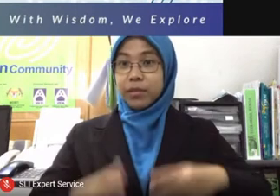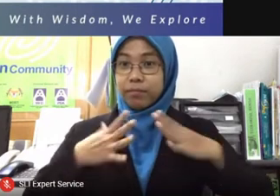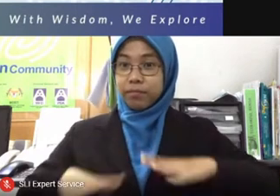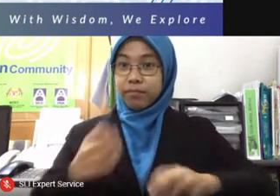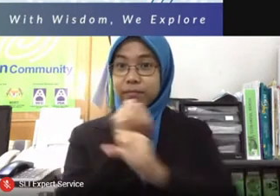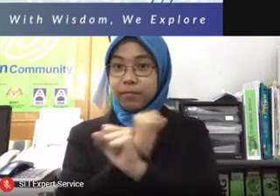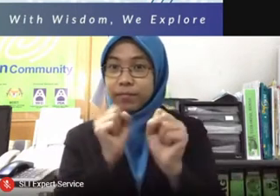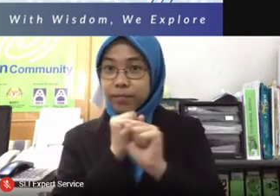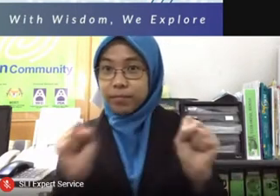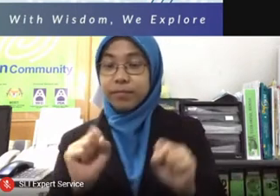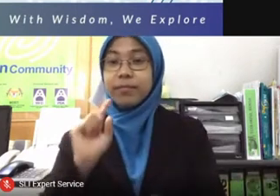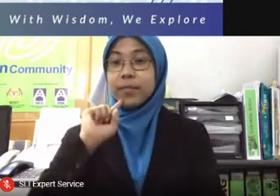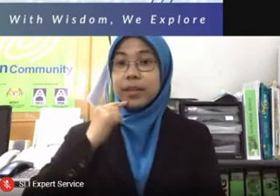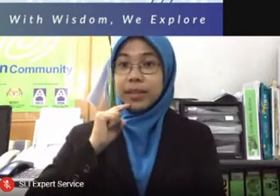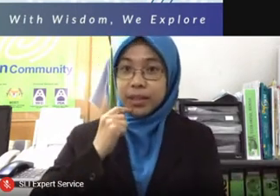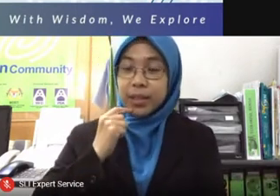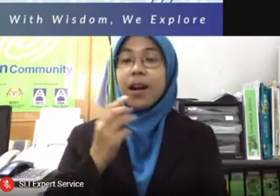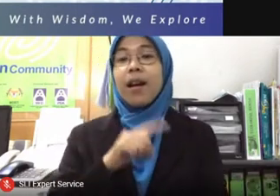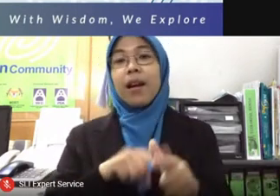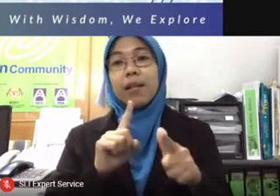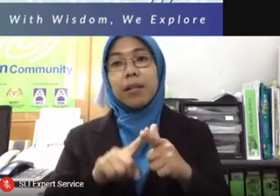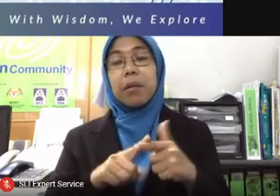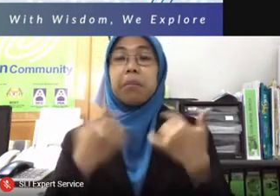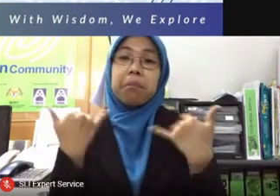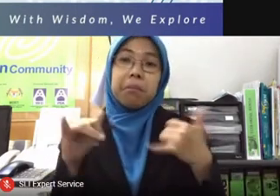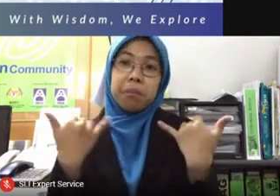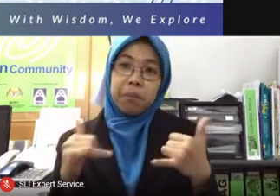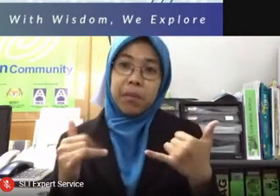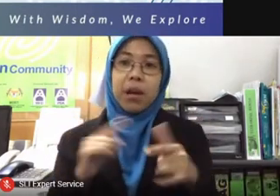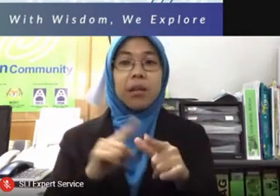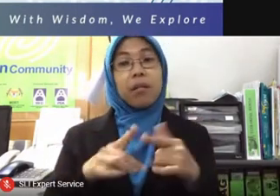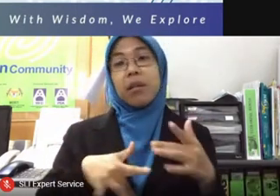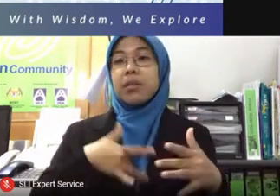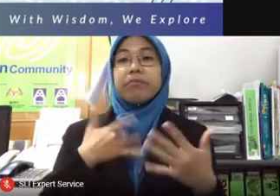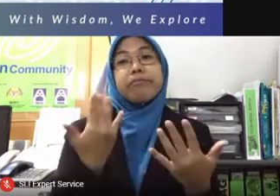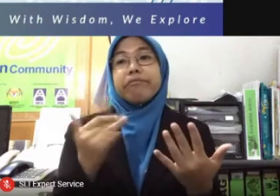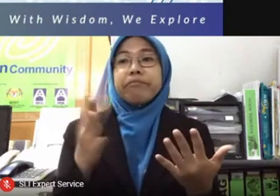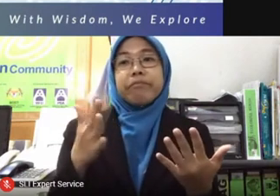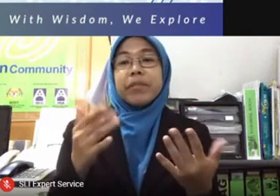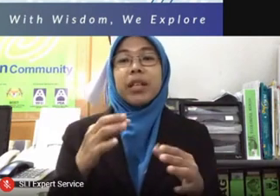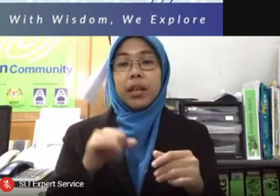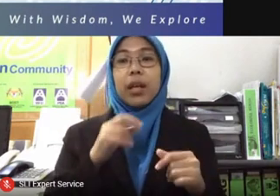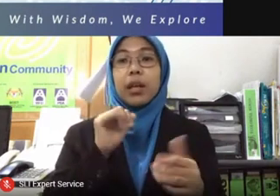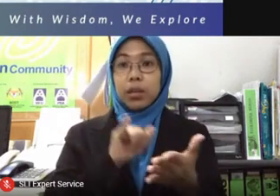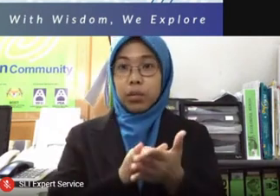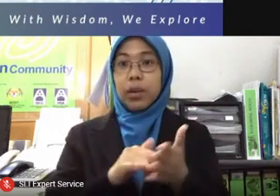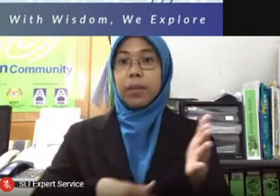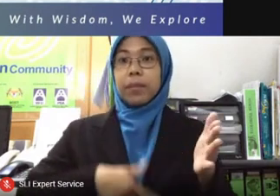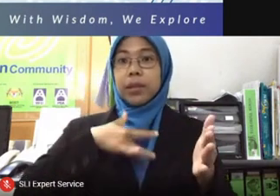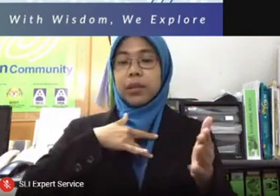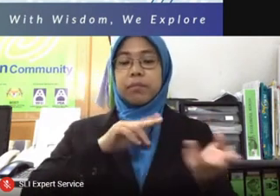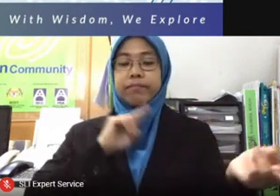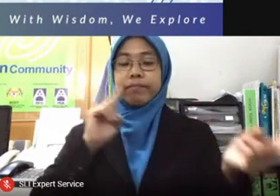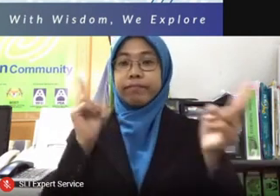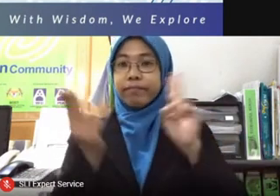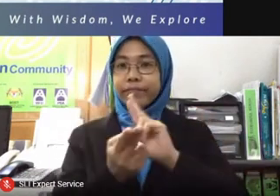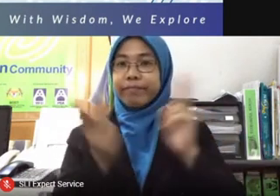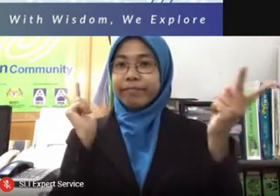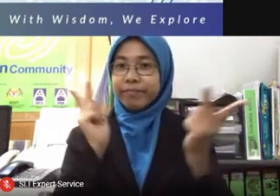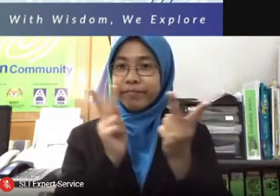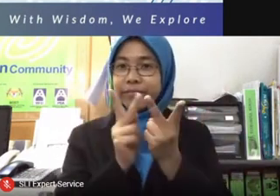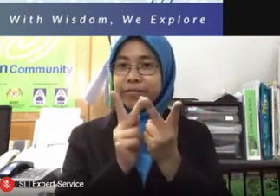bersedia, serius, atau anda main-main, atau asal boleh? Impression itu juga akan merubah keputusan,